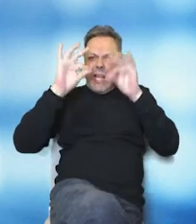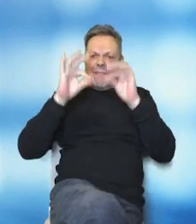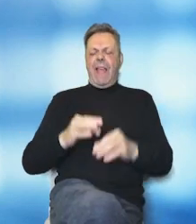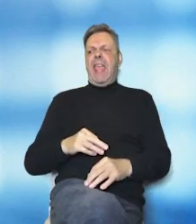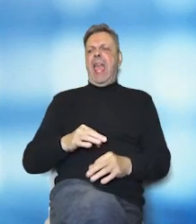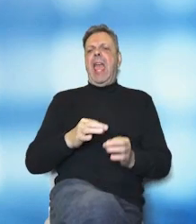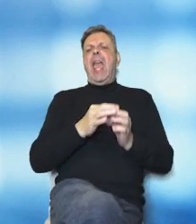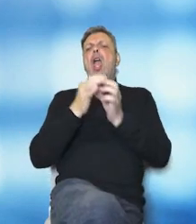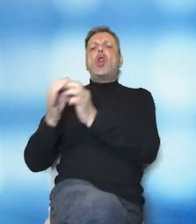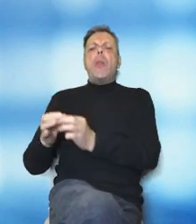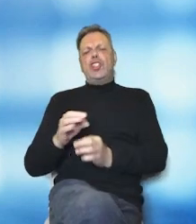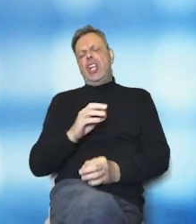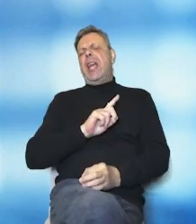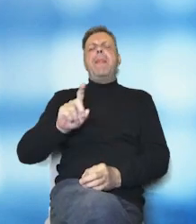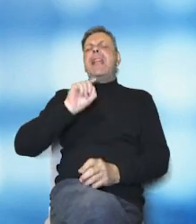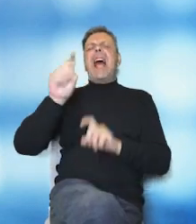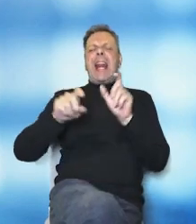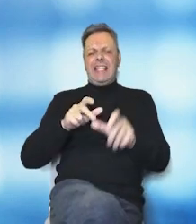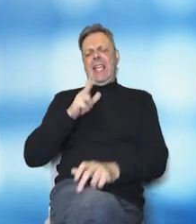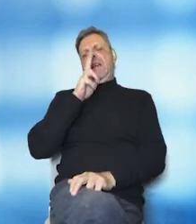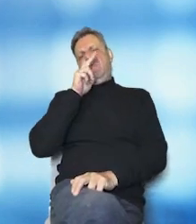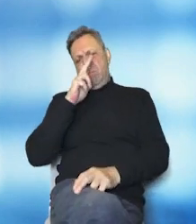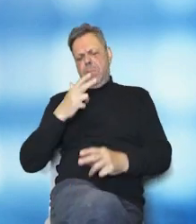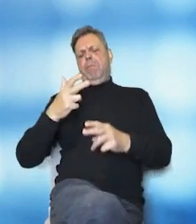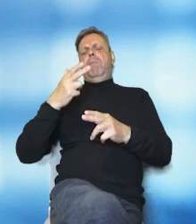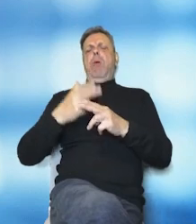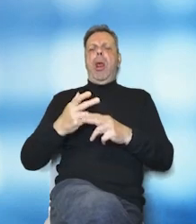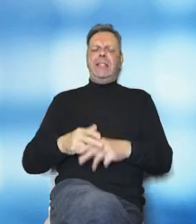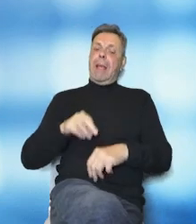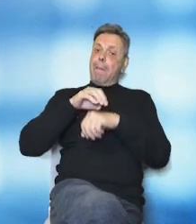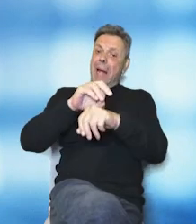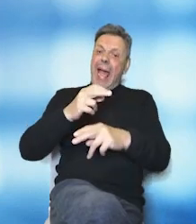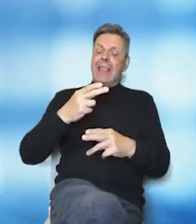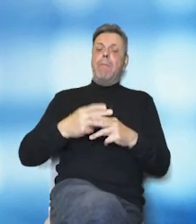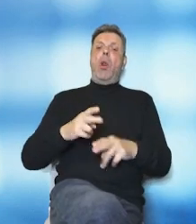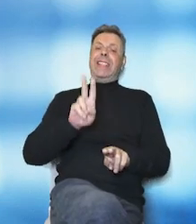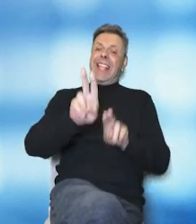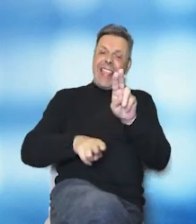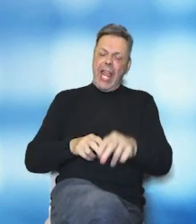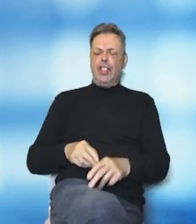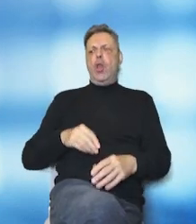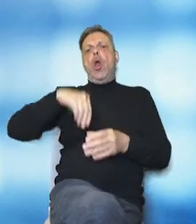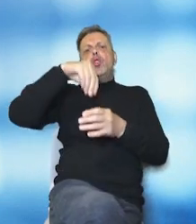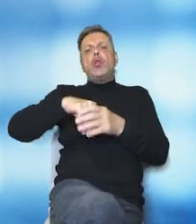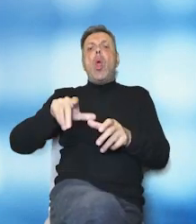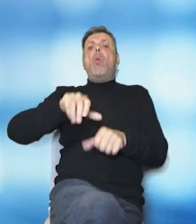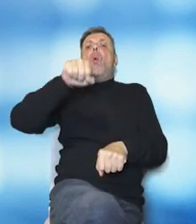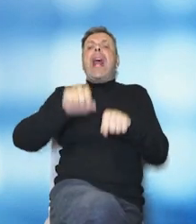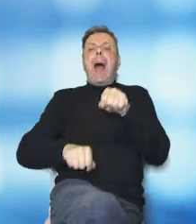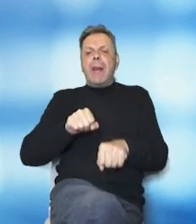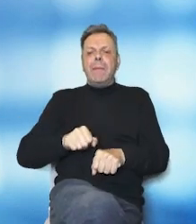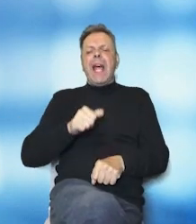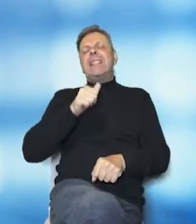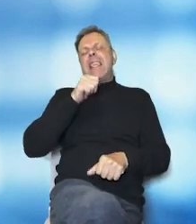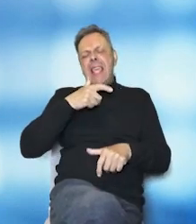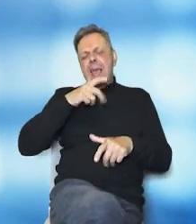kroničnih nezaraznih malignih bolesti, pratite bolesti, liječi ih, sudjeluje u rehabilitaciji i u palijativnoj